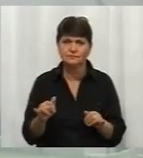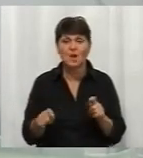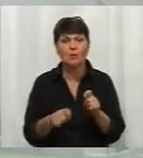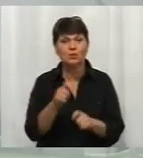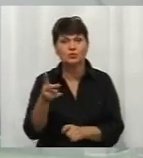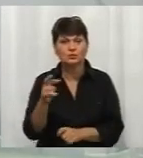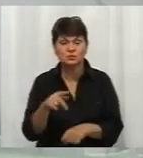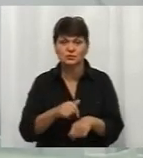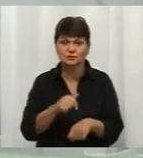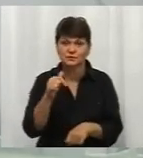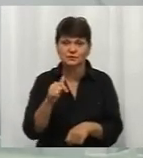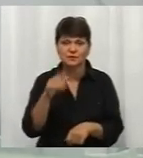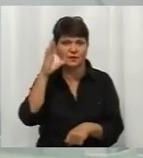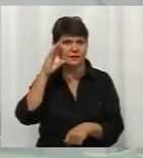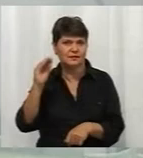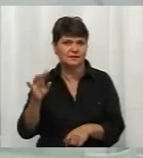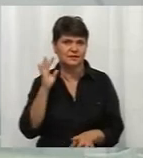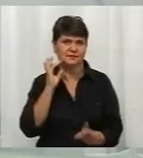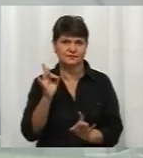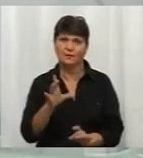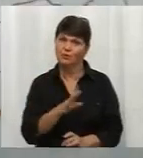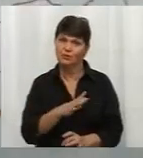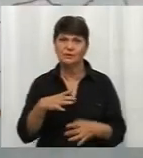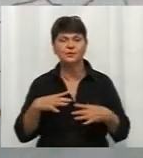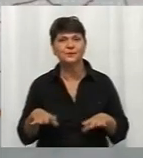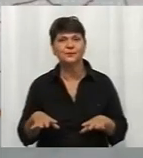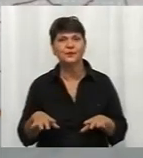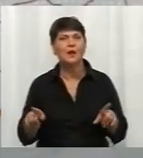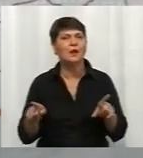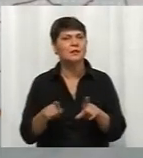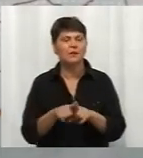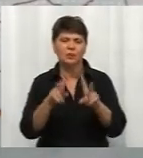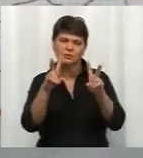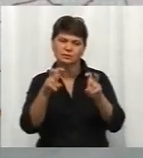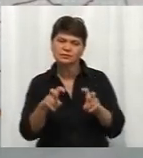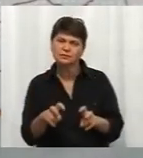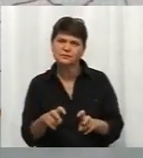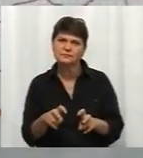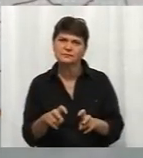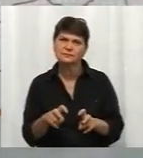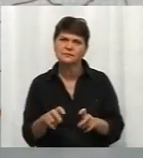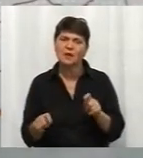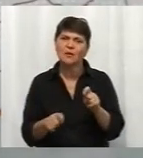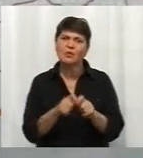що стосувалися ігнорування сирен? Як такого аналізу ми скоєння